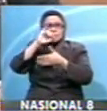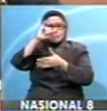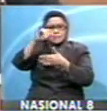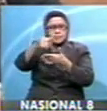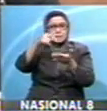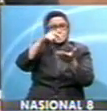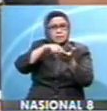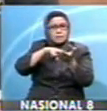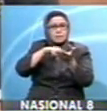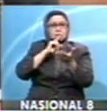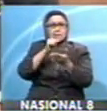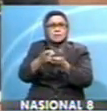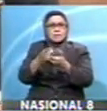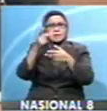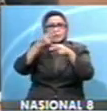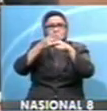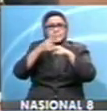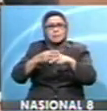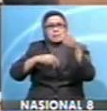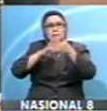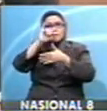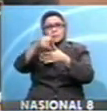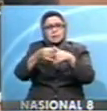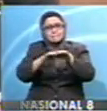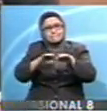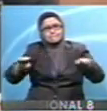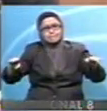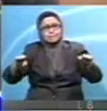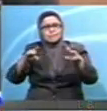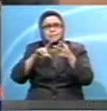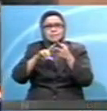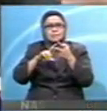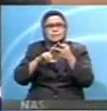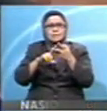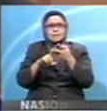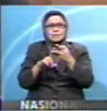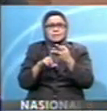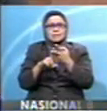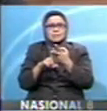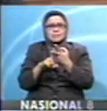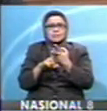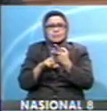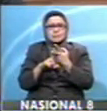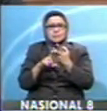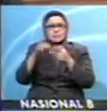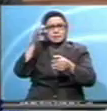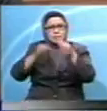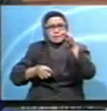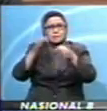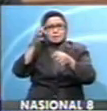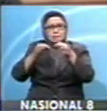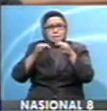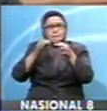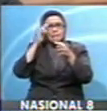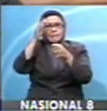yang kita namakan sebagai projek pemangkinlah projek pemangkin itu katalis dalam konteks kita kalau ia